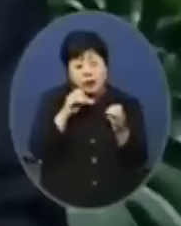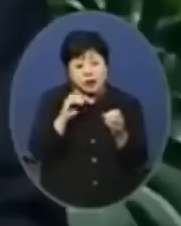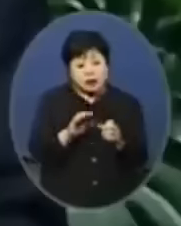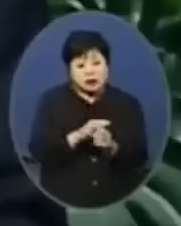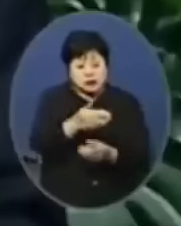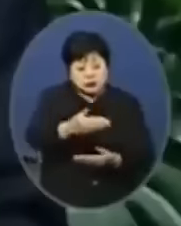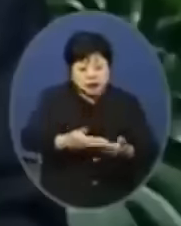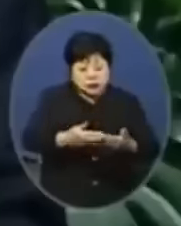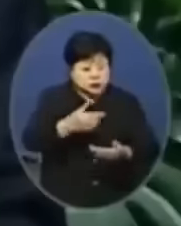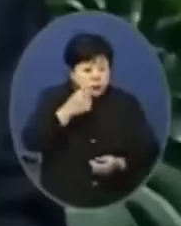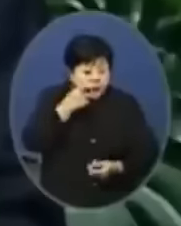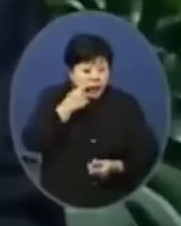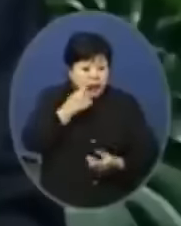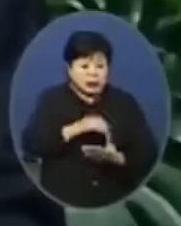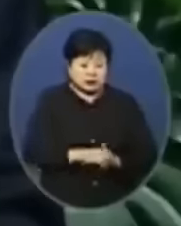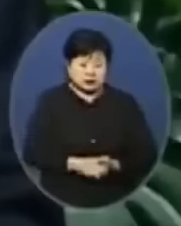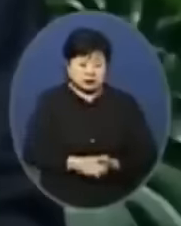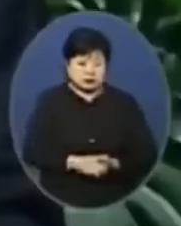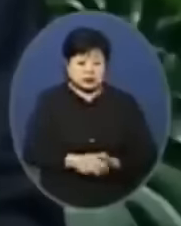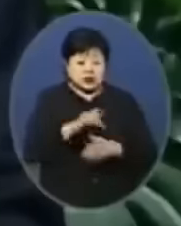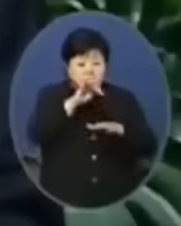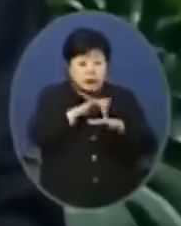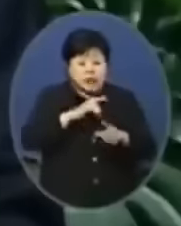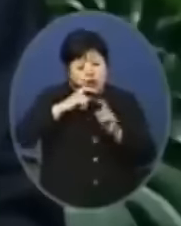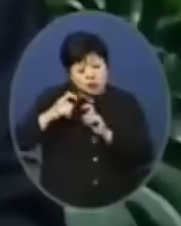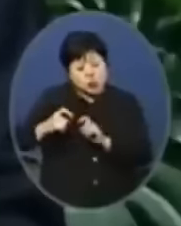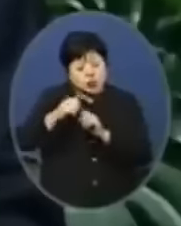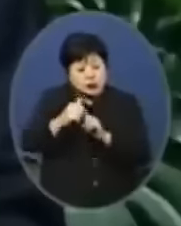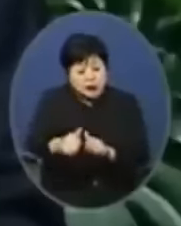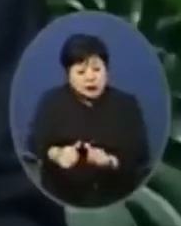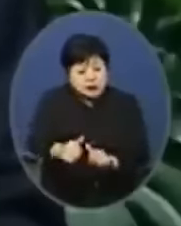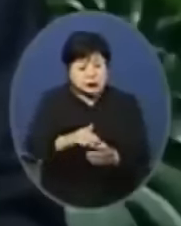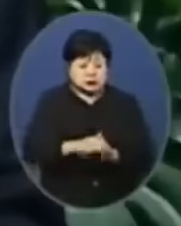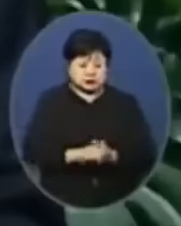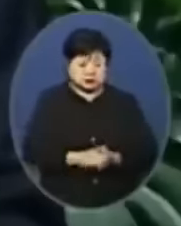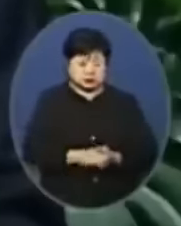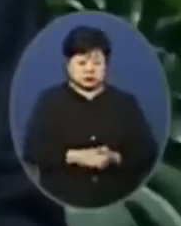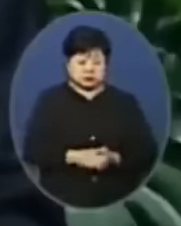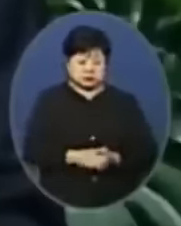사랑을 나눌 수 없게 된 것입니다. 마귀의 유혹에 따라서